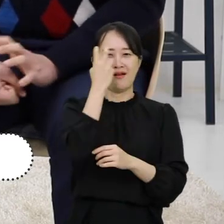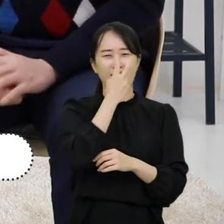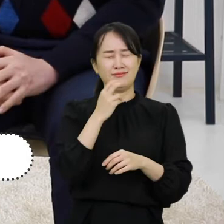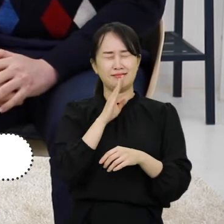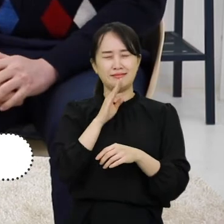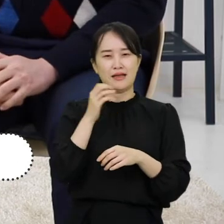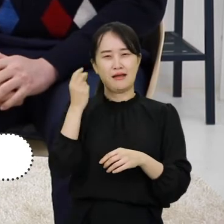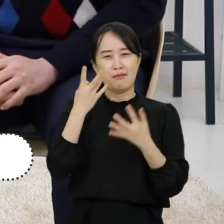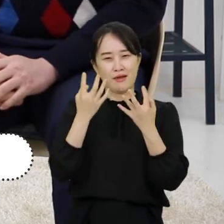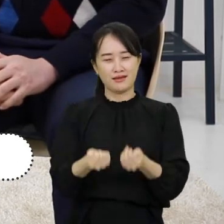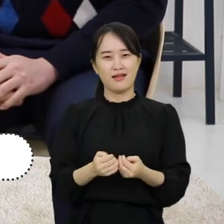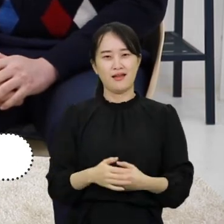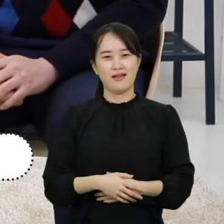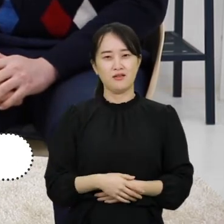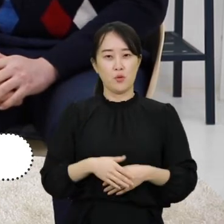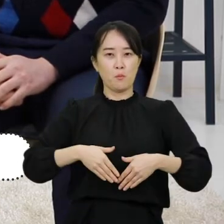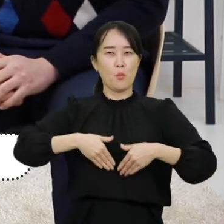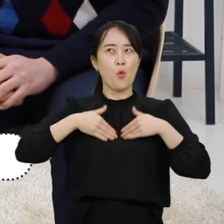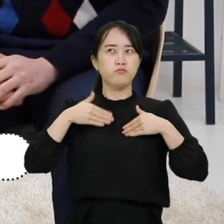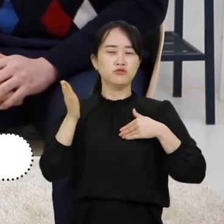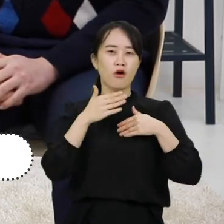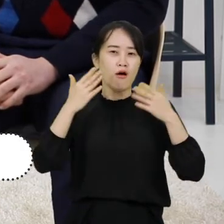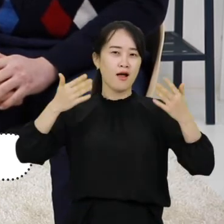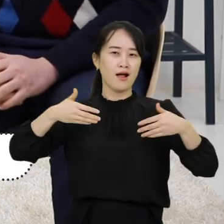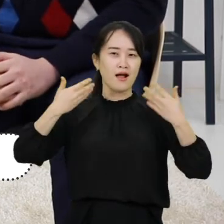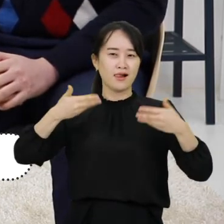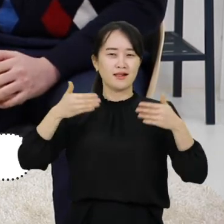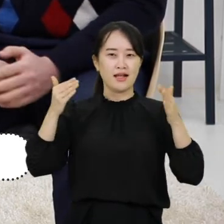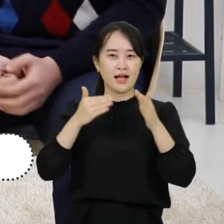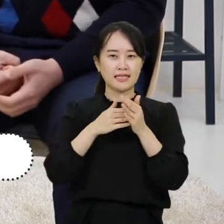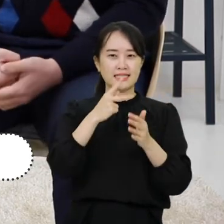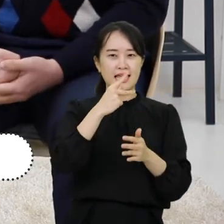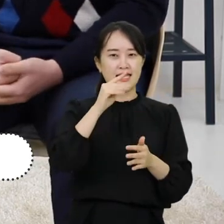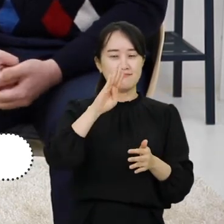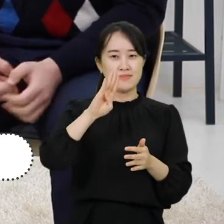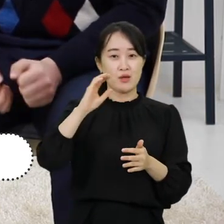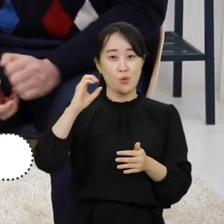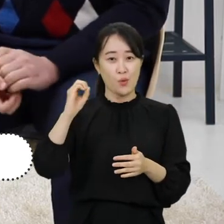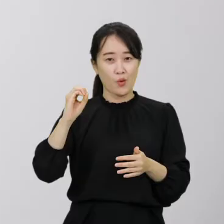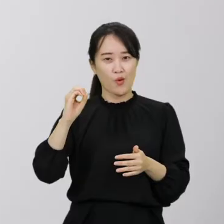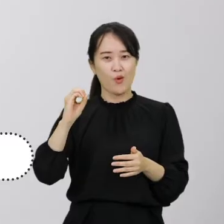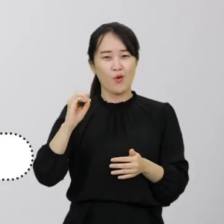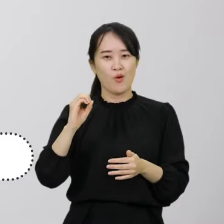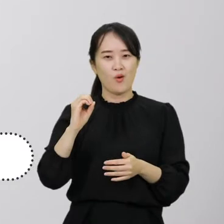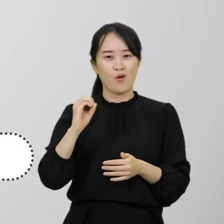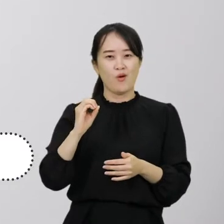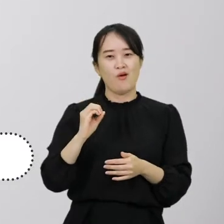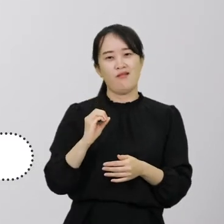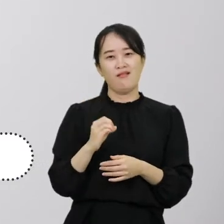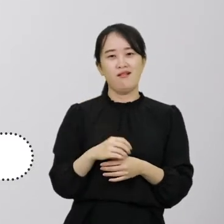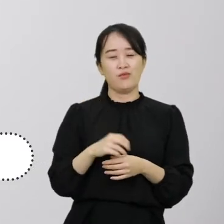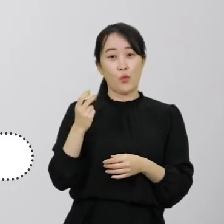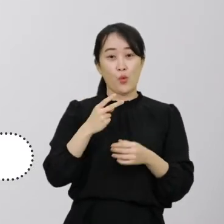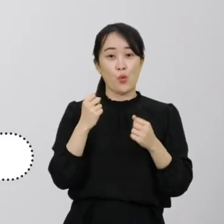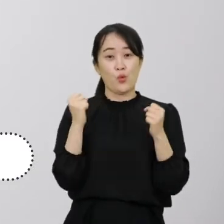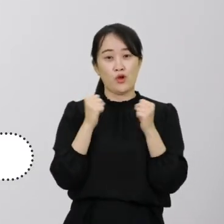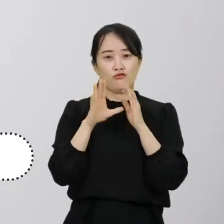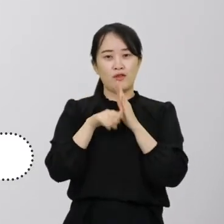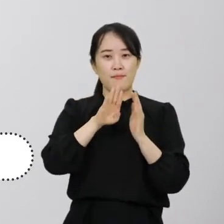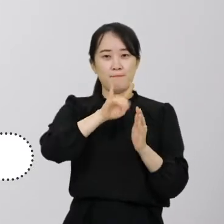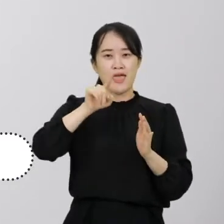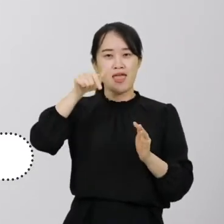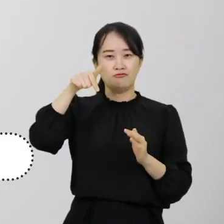제가 그 봄에서부터 가을까지는 KBO의 프로야구를 좋아하고요. 그렇죠. 겨울에는 이제 배구,